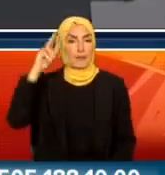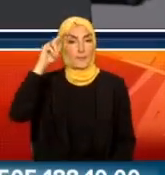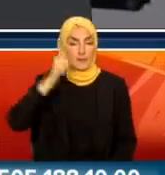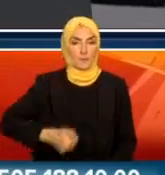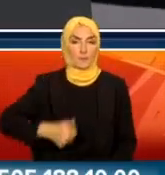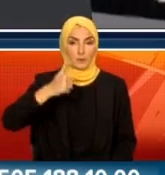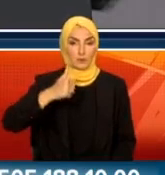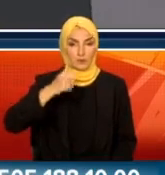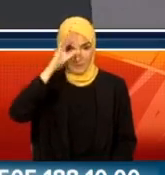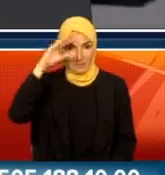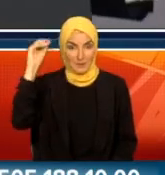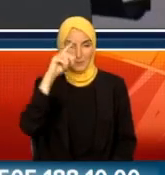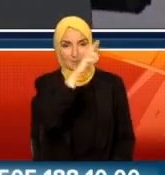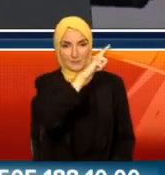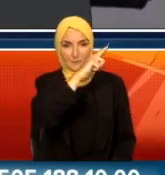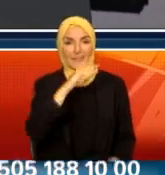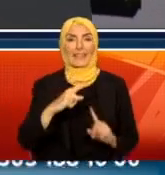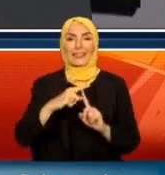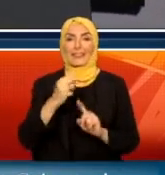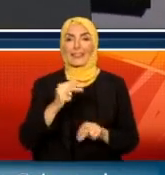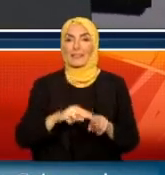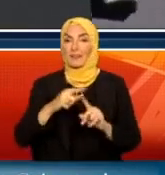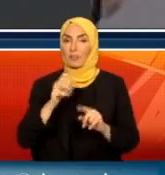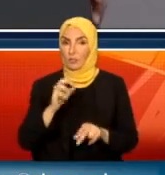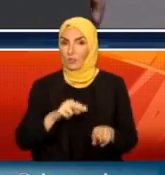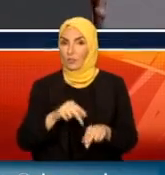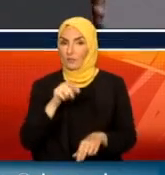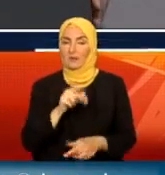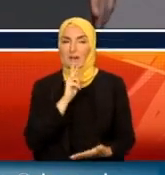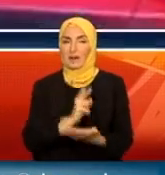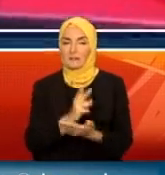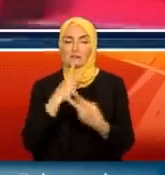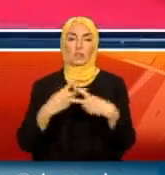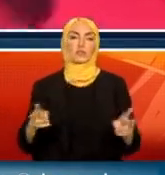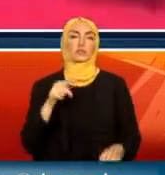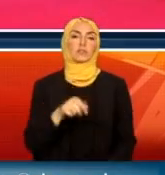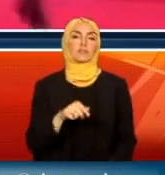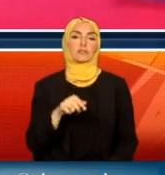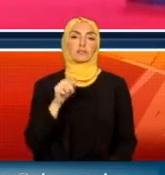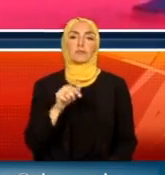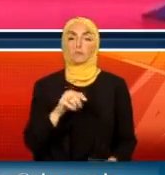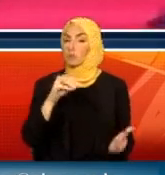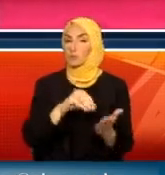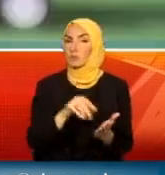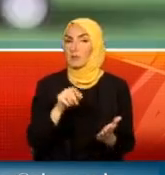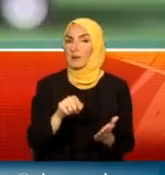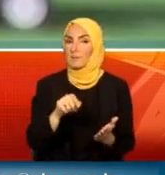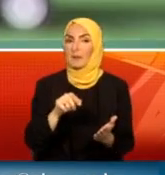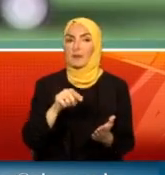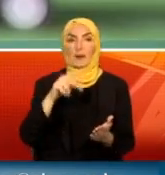Amerikan Başkanı da TikTok'la ilgili kararını açıkladı. Uygulamanın ülkede yasaklanacağını kesin bir dille